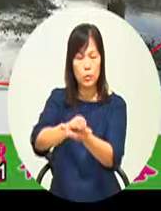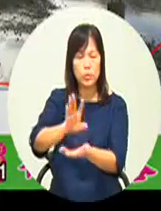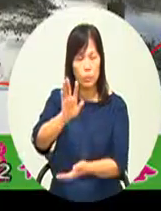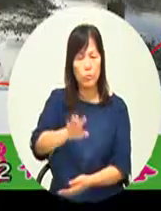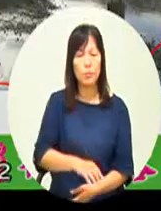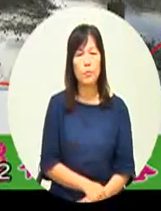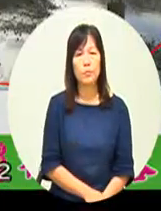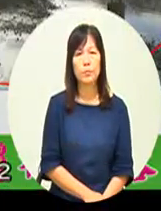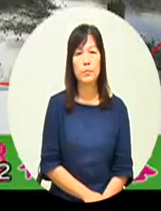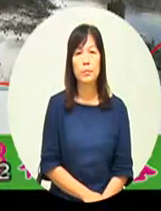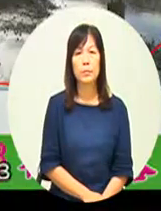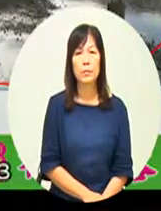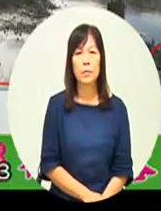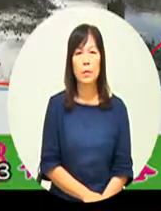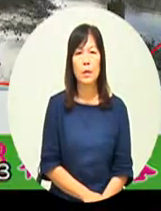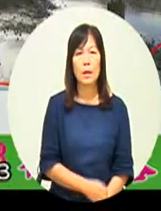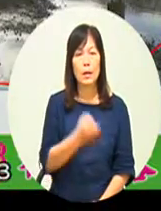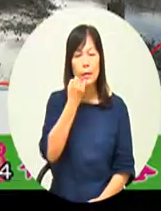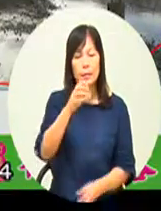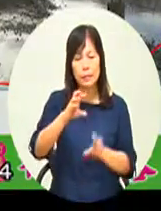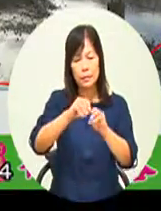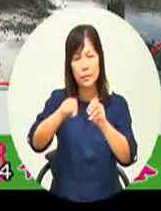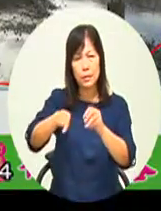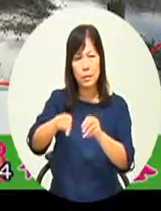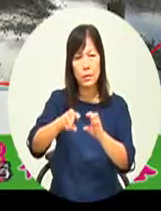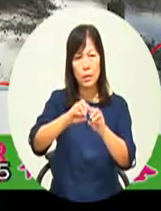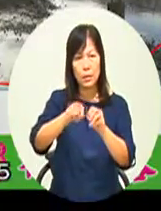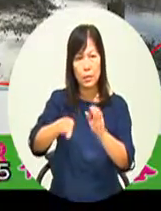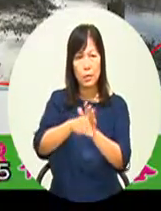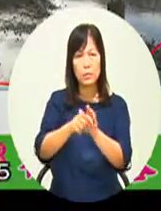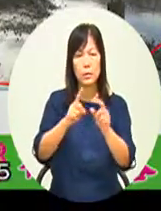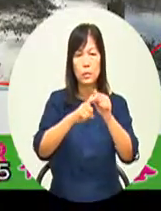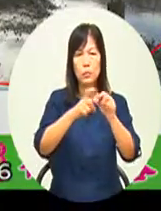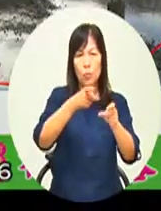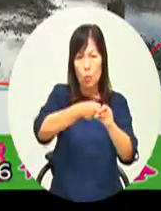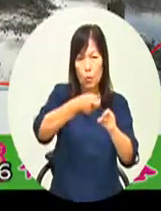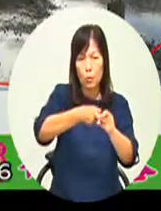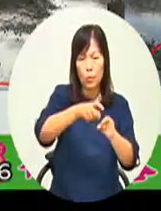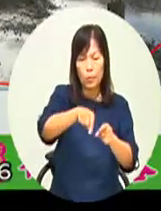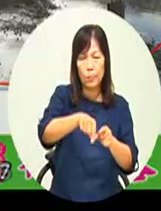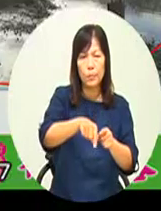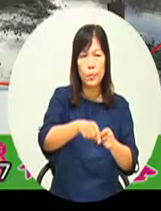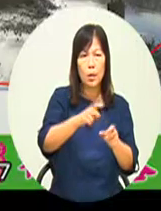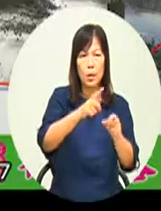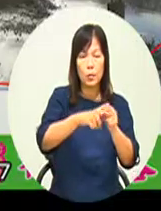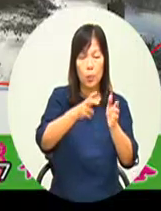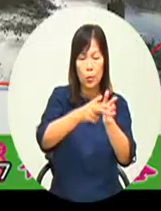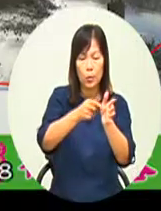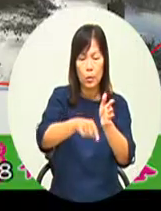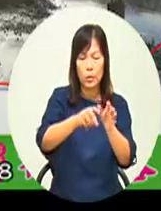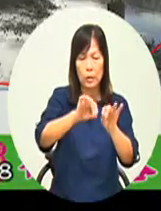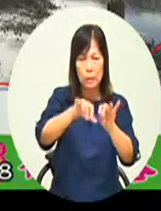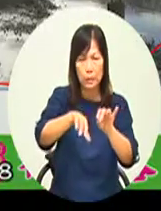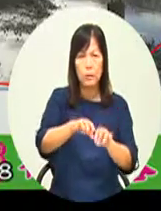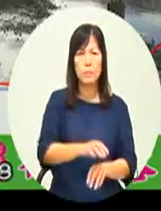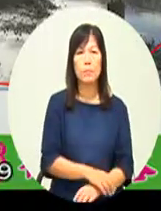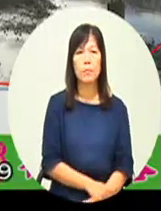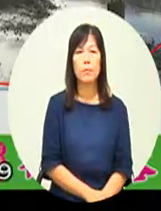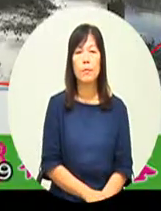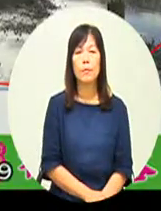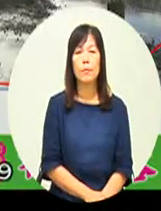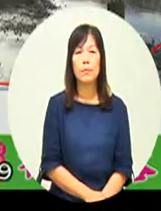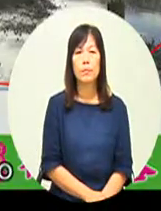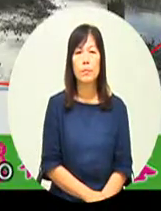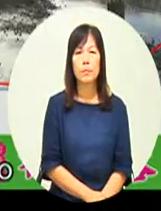啦，啊，但是因为这块土地哦是中油哦中油的土地嘛，那当时